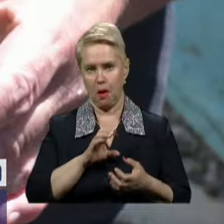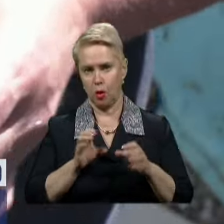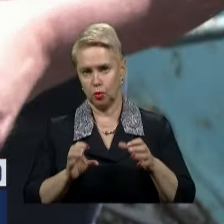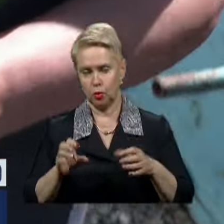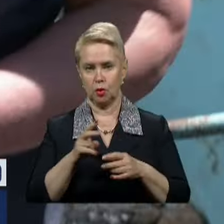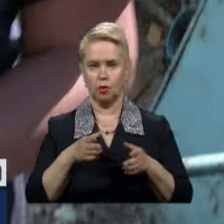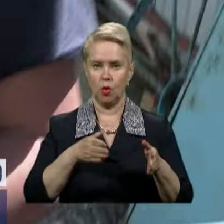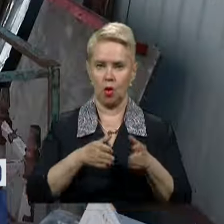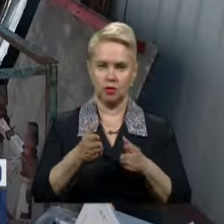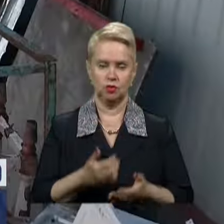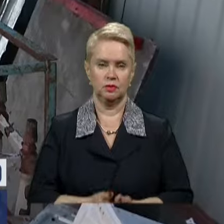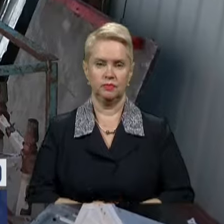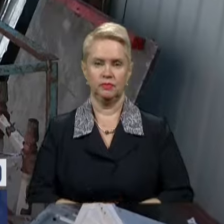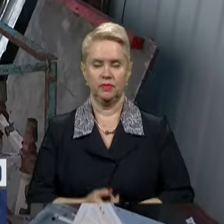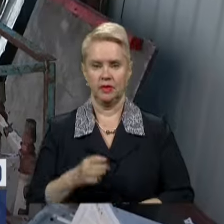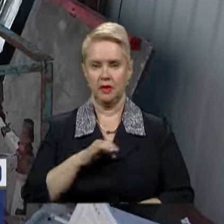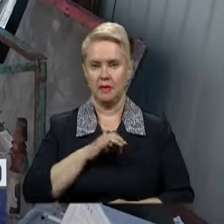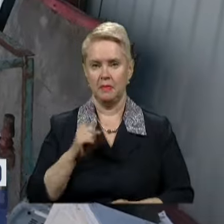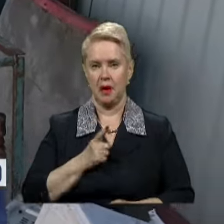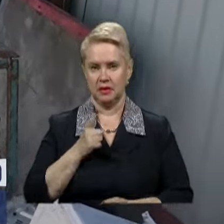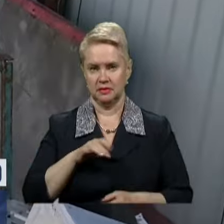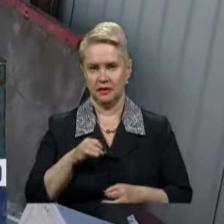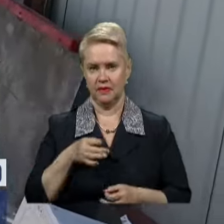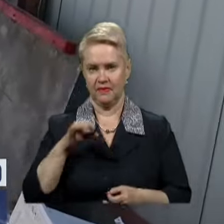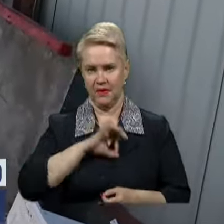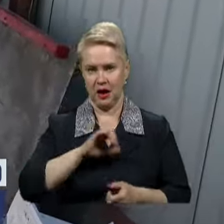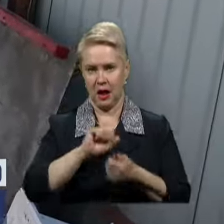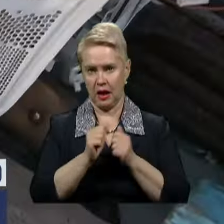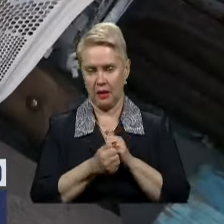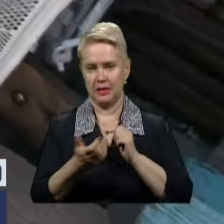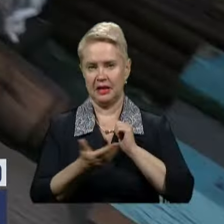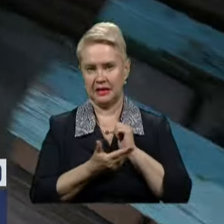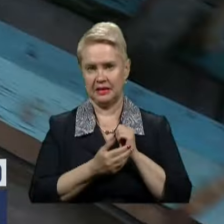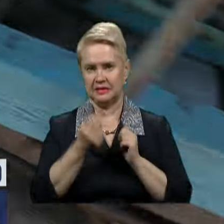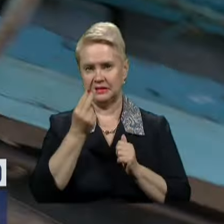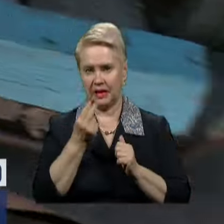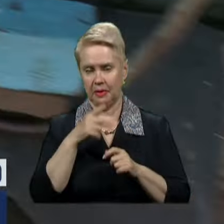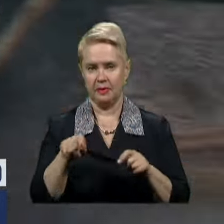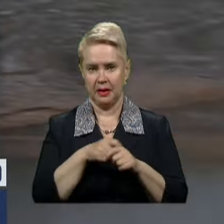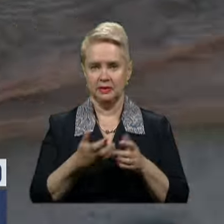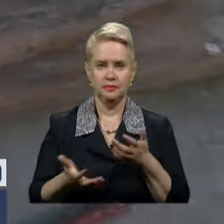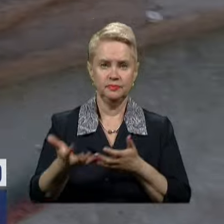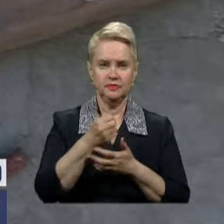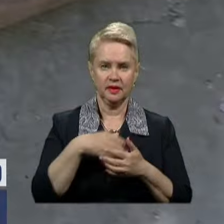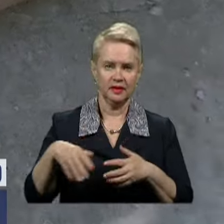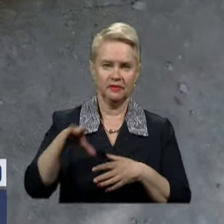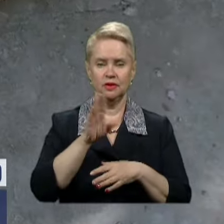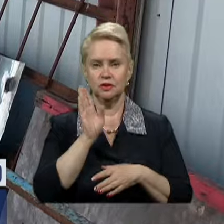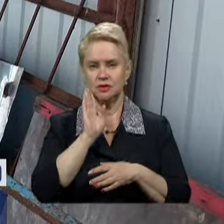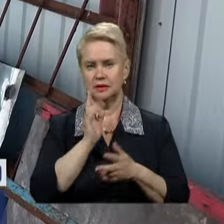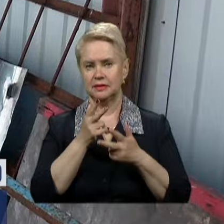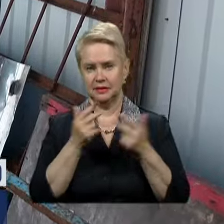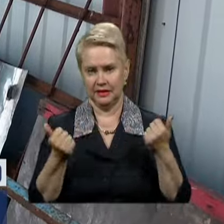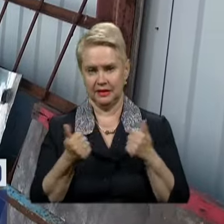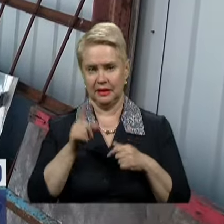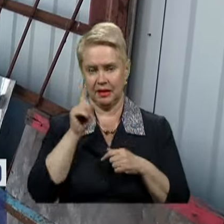або доріжка якась. Майстриня використовує також каміння, деревину, цемент. Матеріали збирає всюди. Жінка